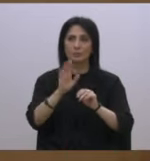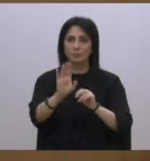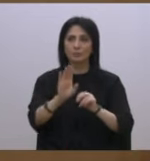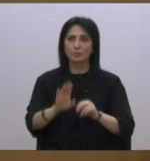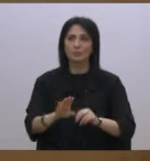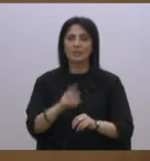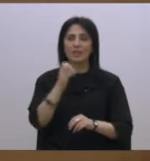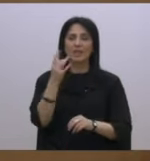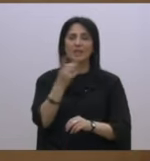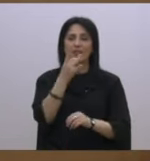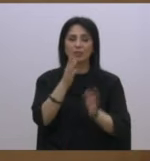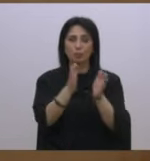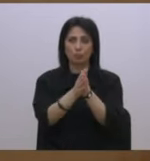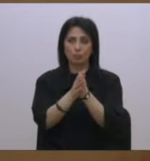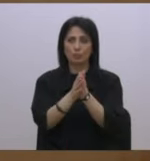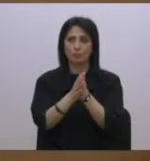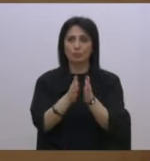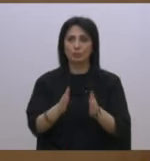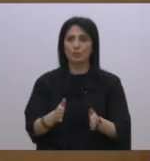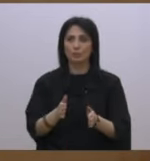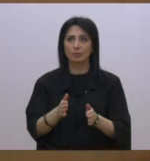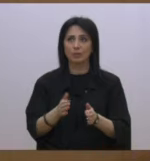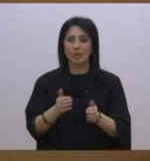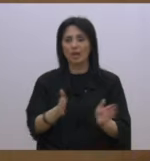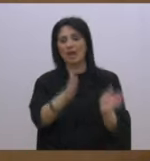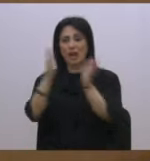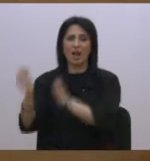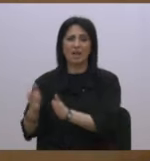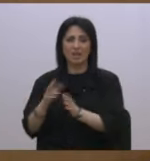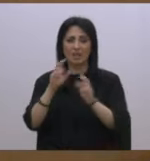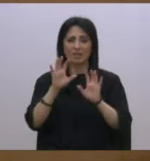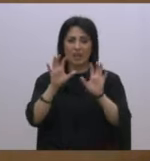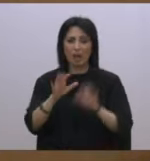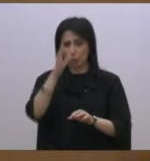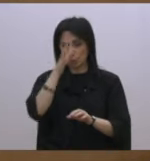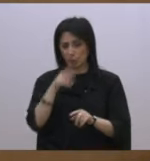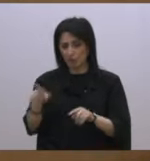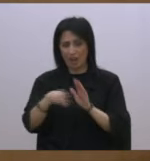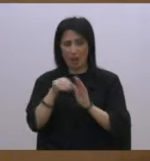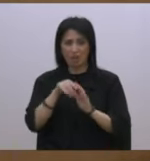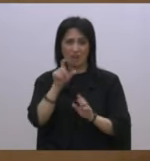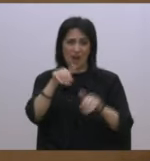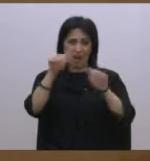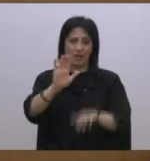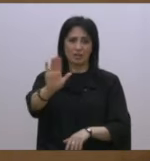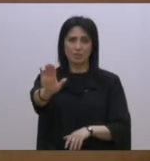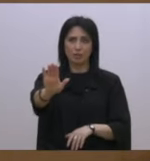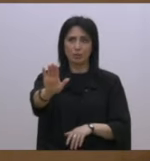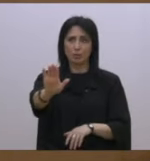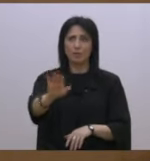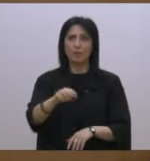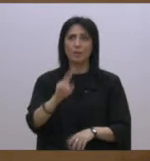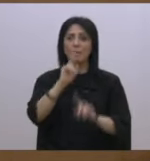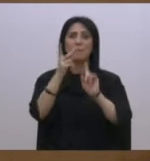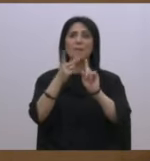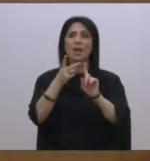ბატონ კიდევ ერთხელ გთხოვთ გადადეთ კანონის გახილვა ხუთ თვეში არჩევნები ხალხმა გადაწყვიტოს და